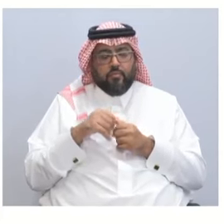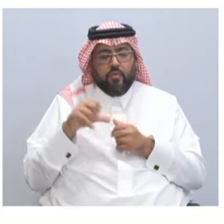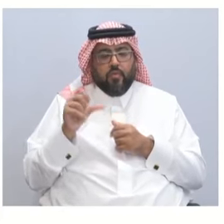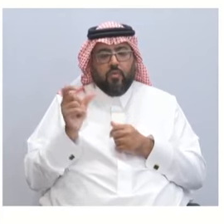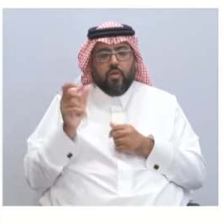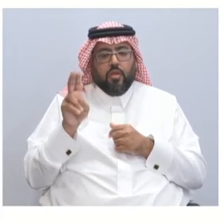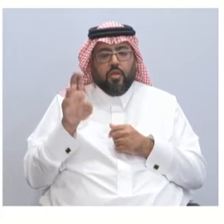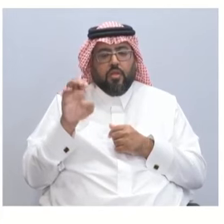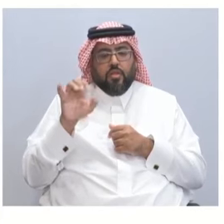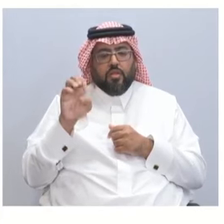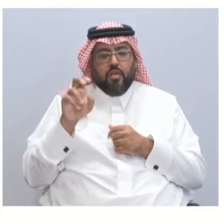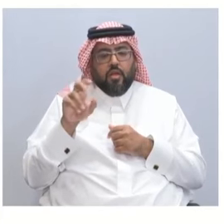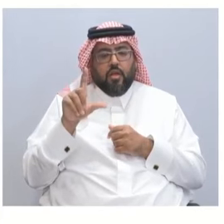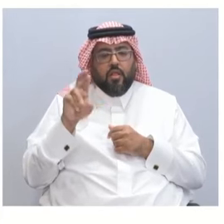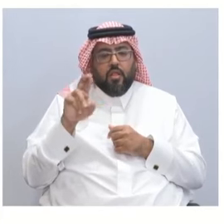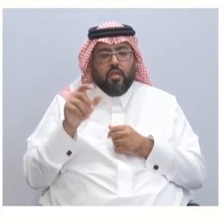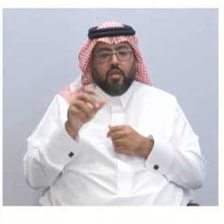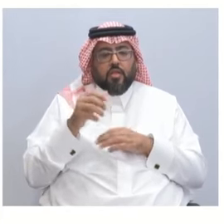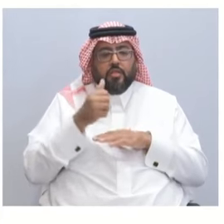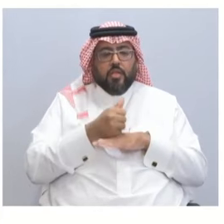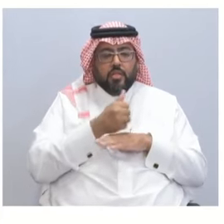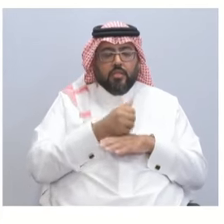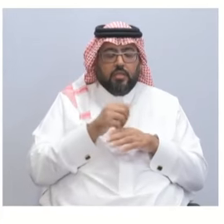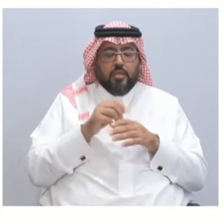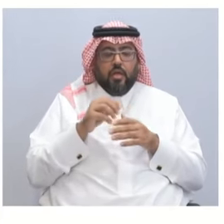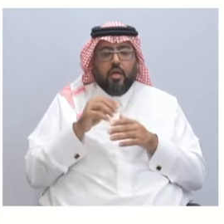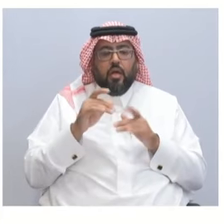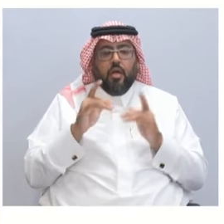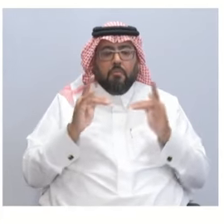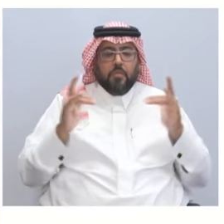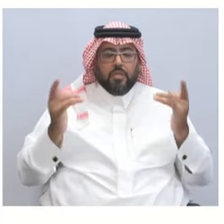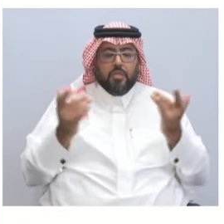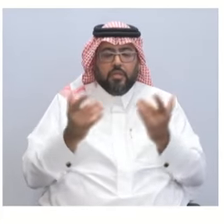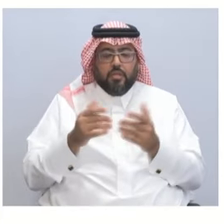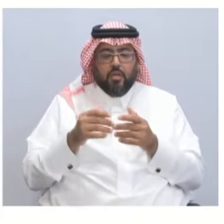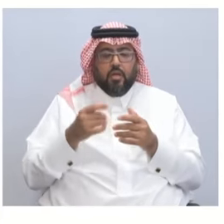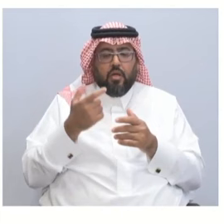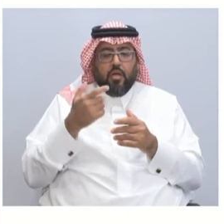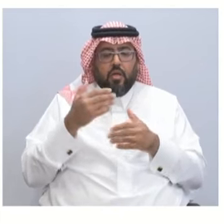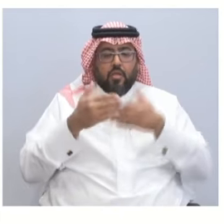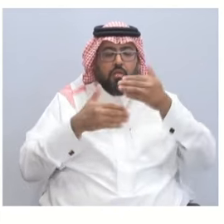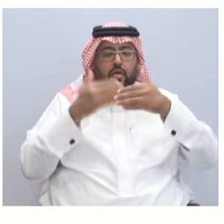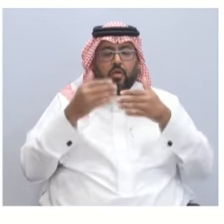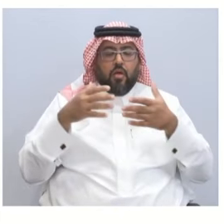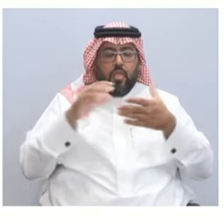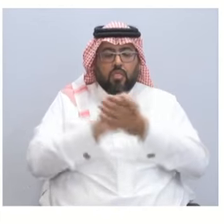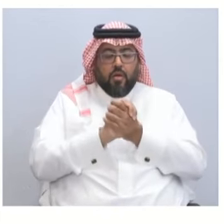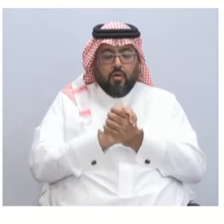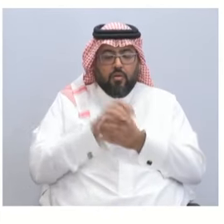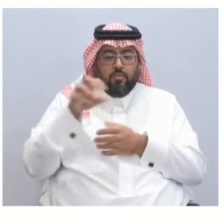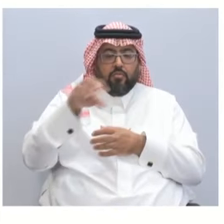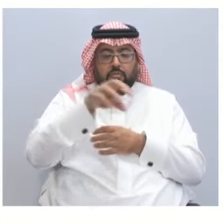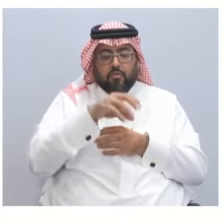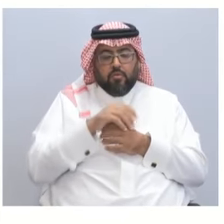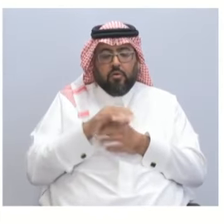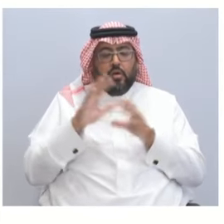ونتيجه لذلك تاسس مجلس تحقيق التعاون بينهم بين هذه